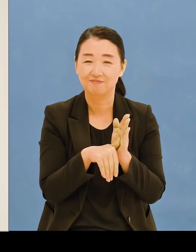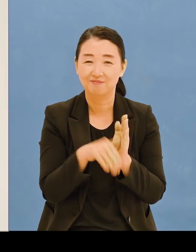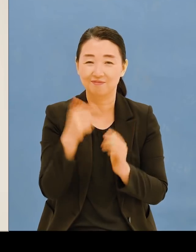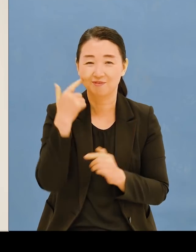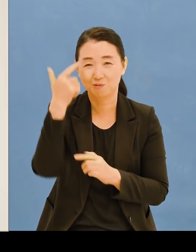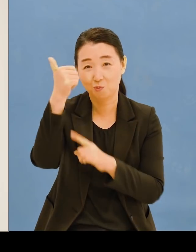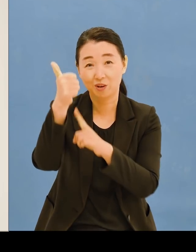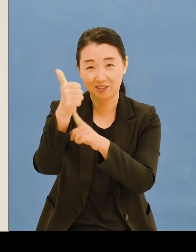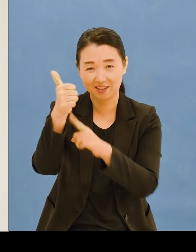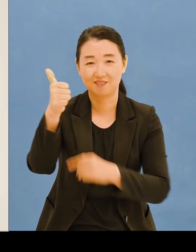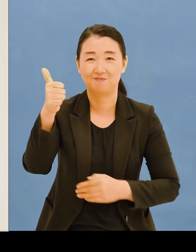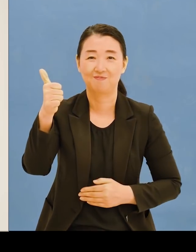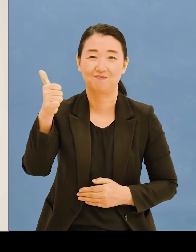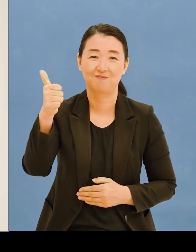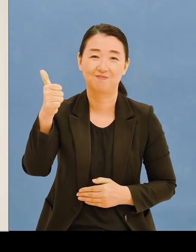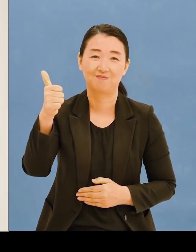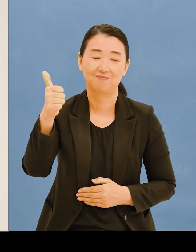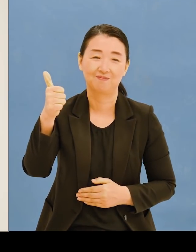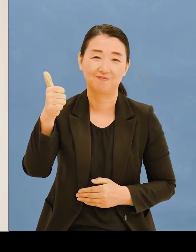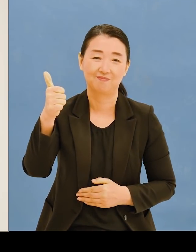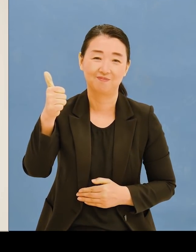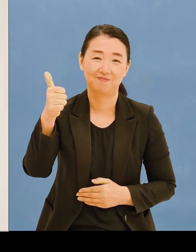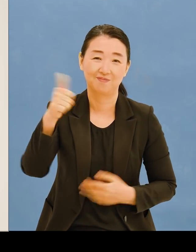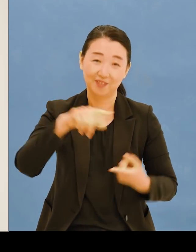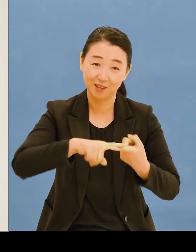그 목회자로서 제가